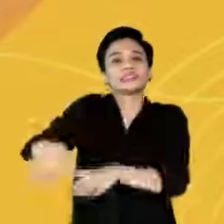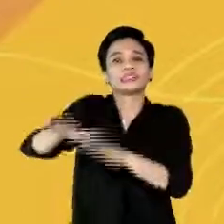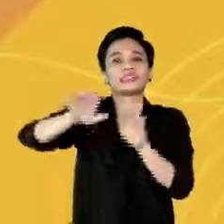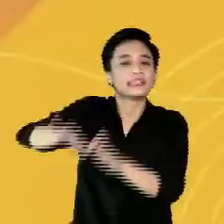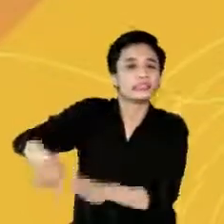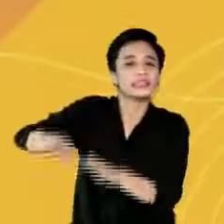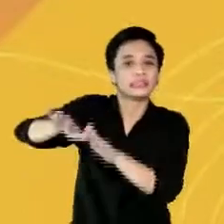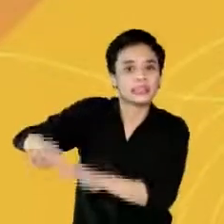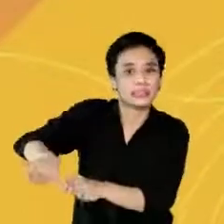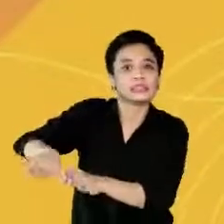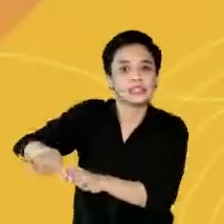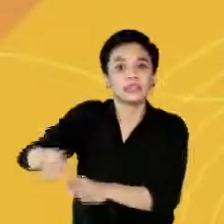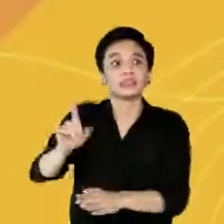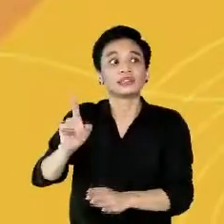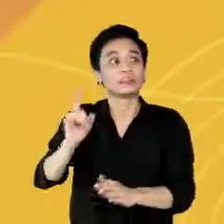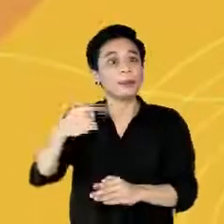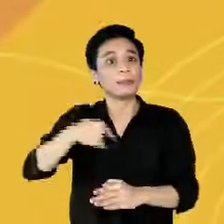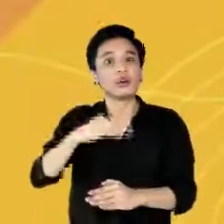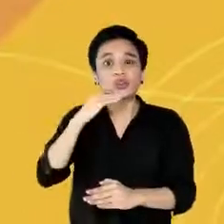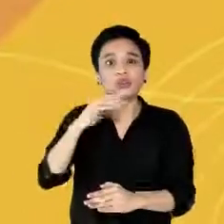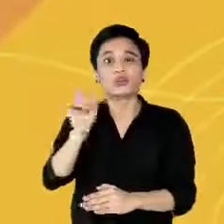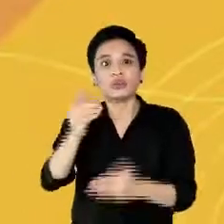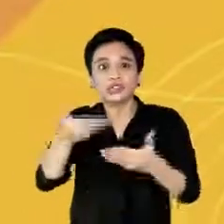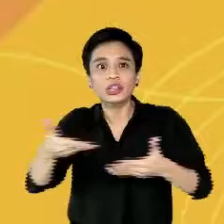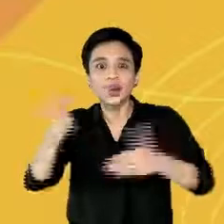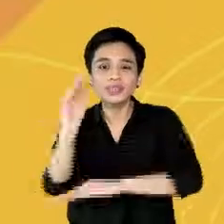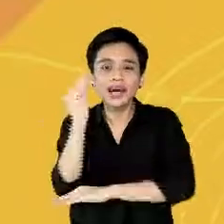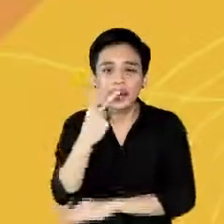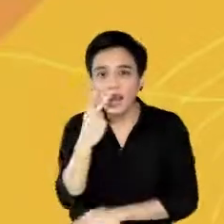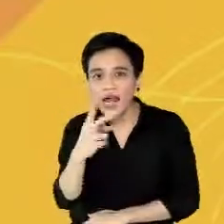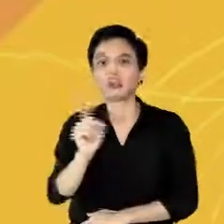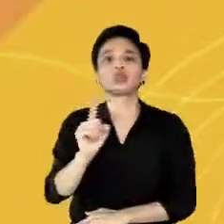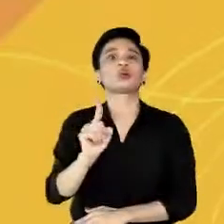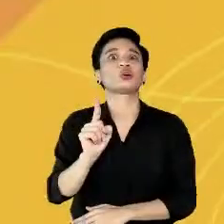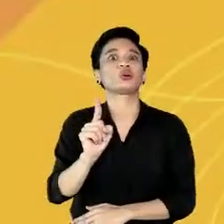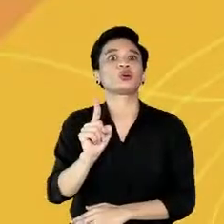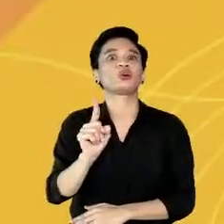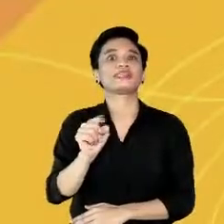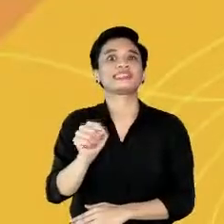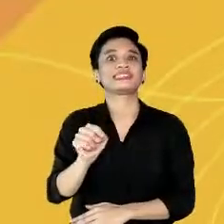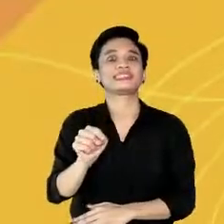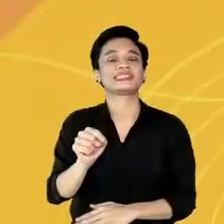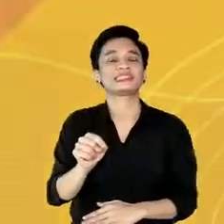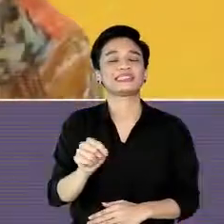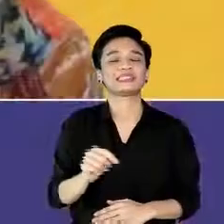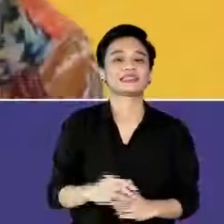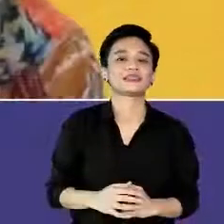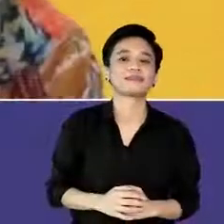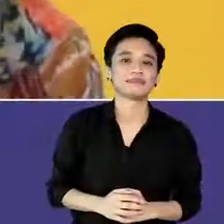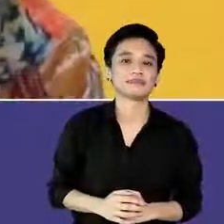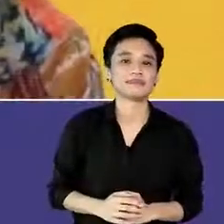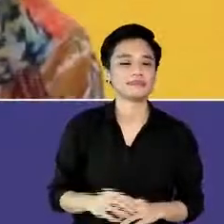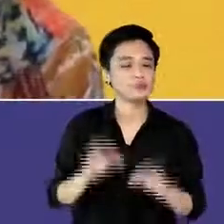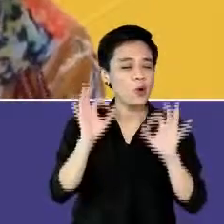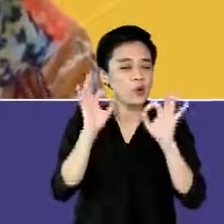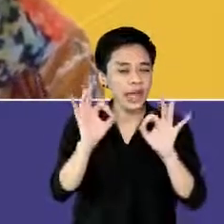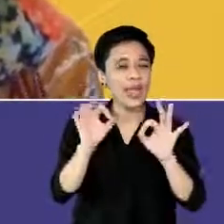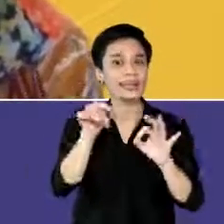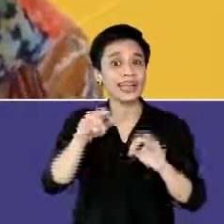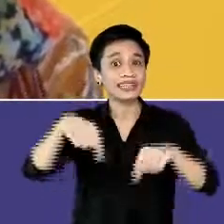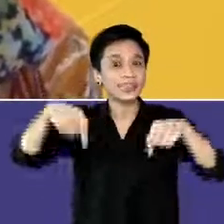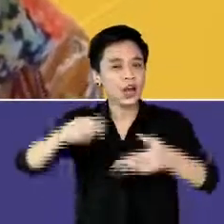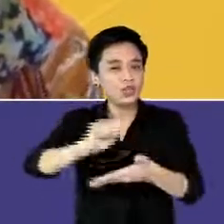nanti Hai bumbu Bagaimana situasi di DKI Jakarta Oke baik ini menjadi catatan ya tidak